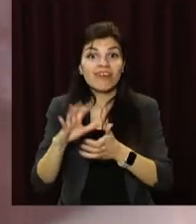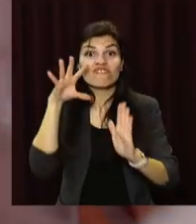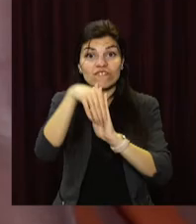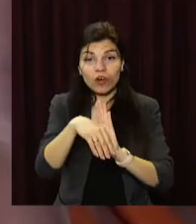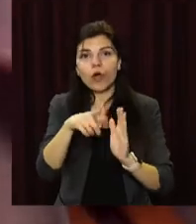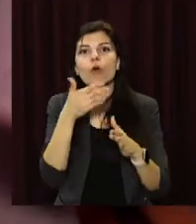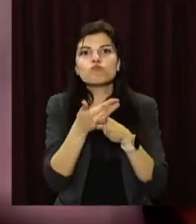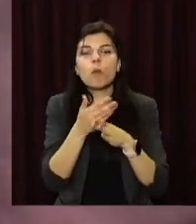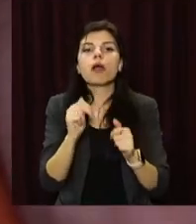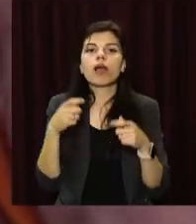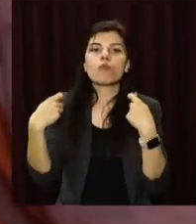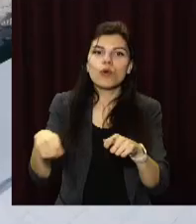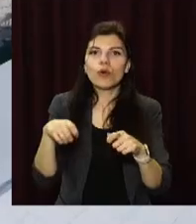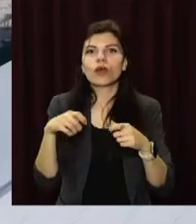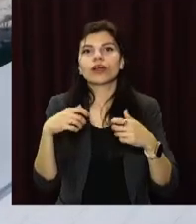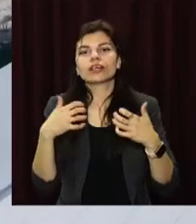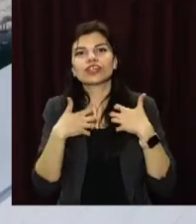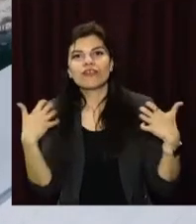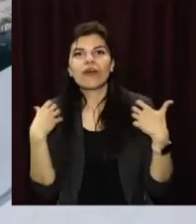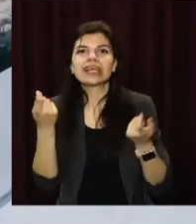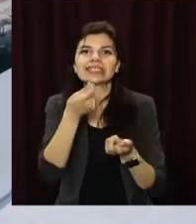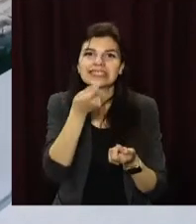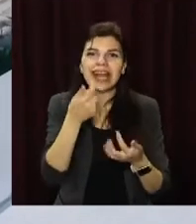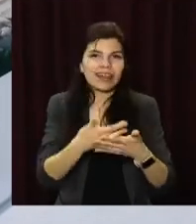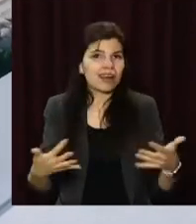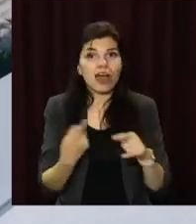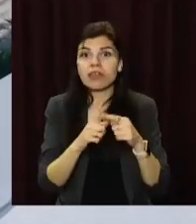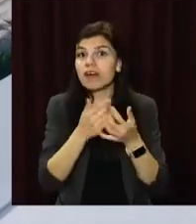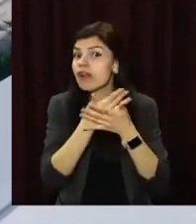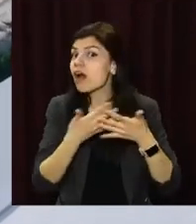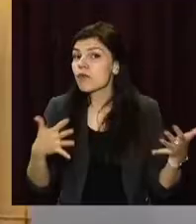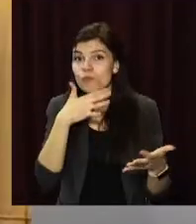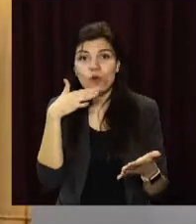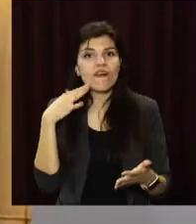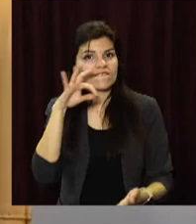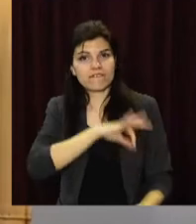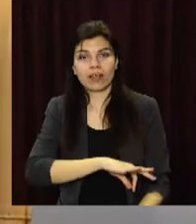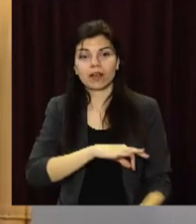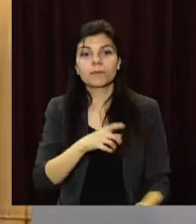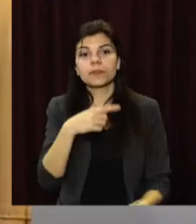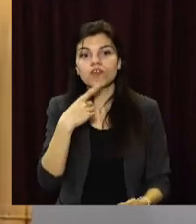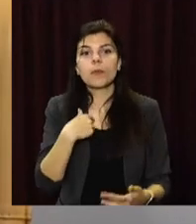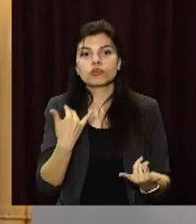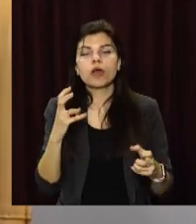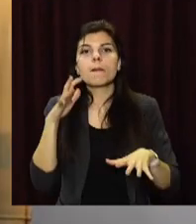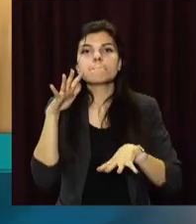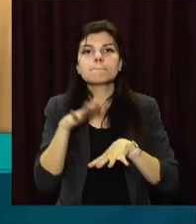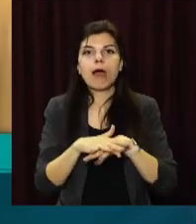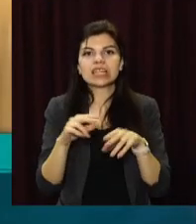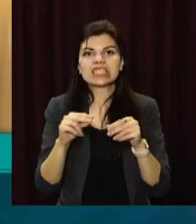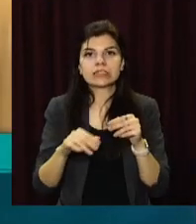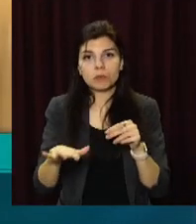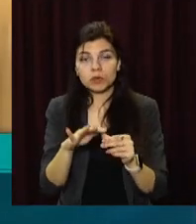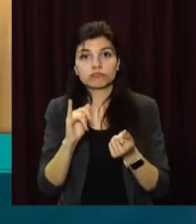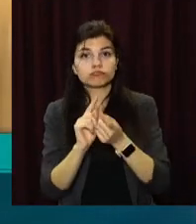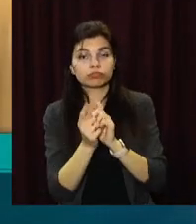продажі сировини чи налагодженні експорту. І це далеко не всі вигідні пропозиції. Ми перетворюємося в великий банк землі, і